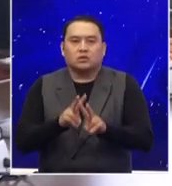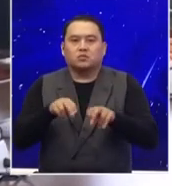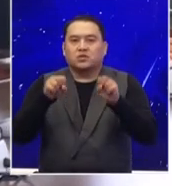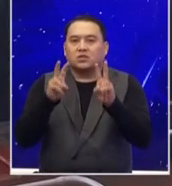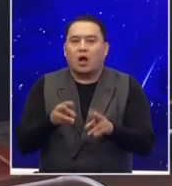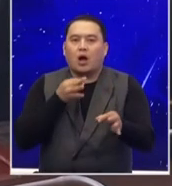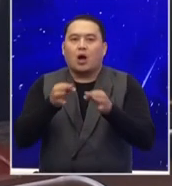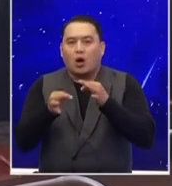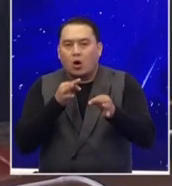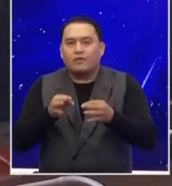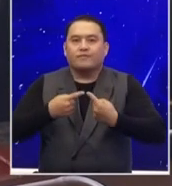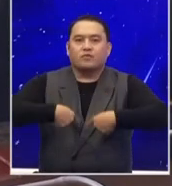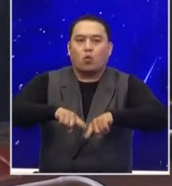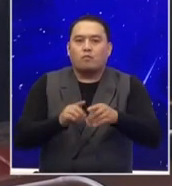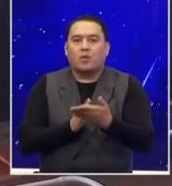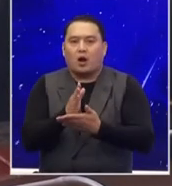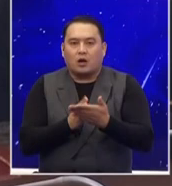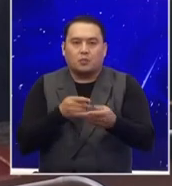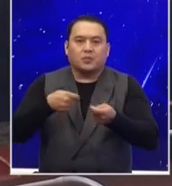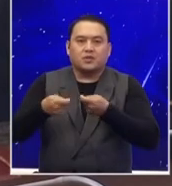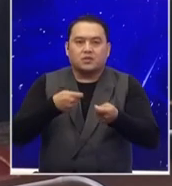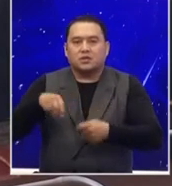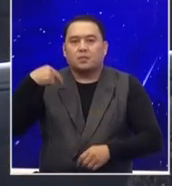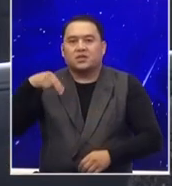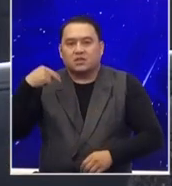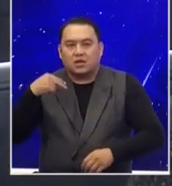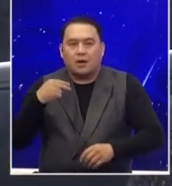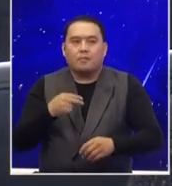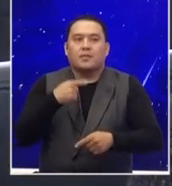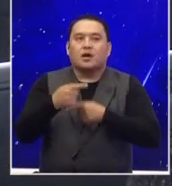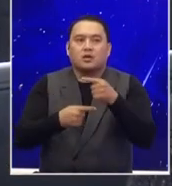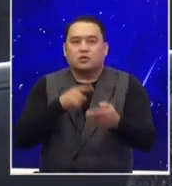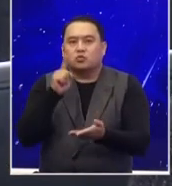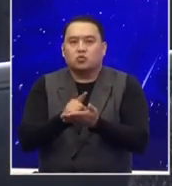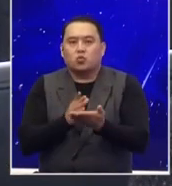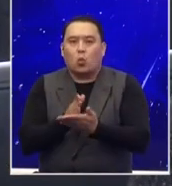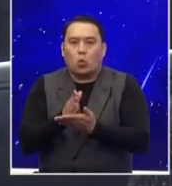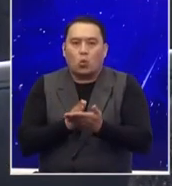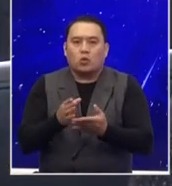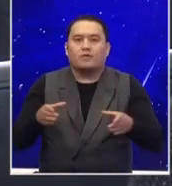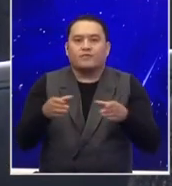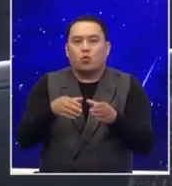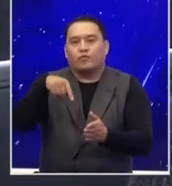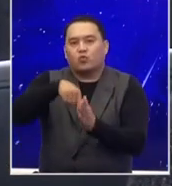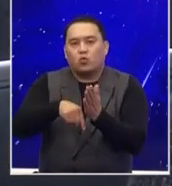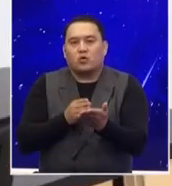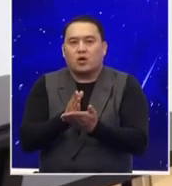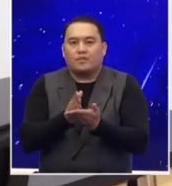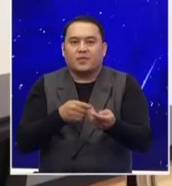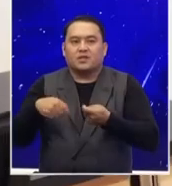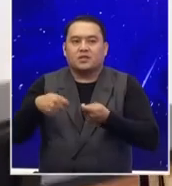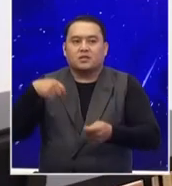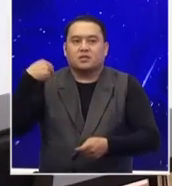экспертом, консультантом отдела внутренней политики администрации президента. Последняя должность – инспектор отдела внутренней политики